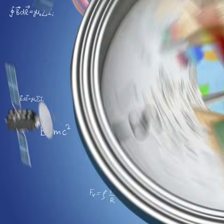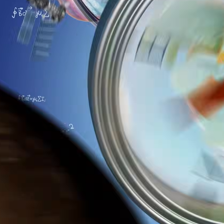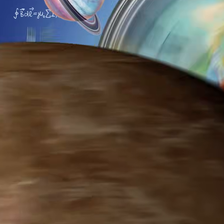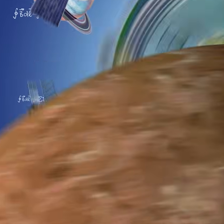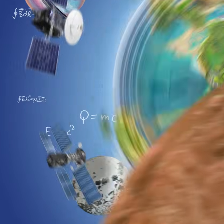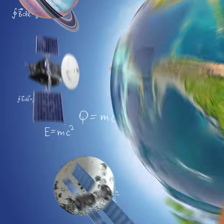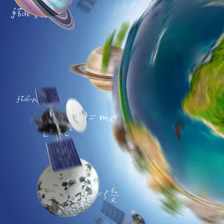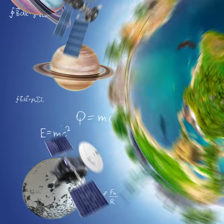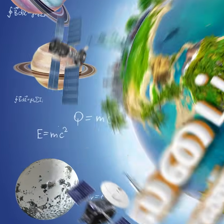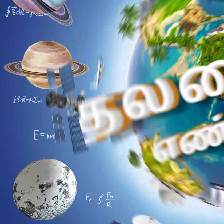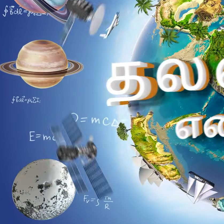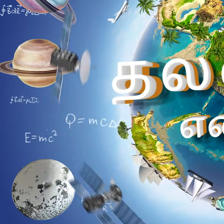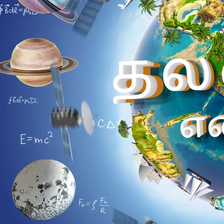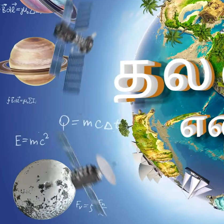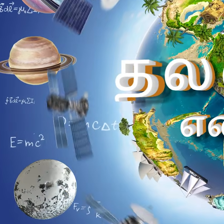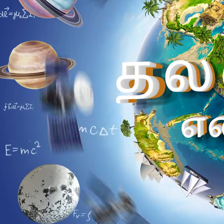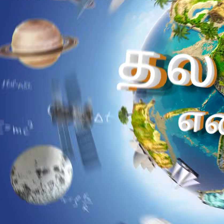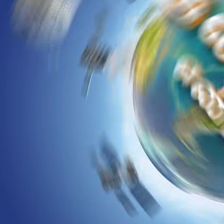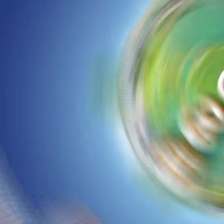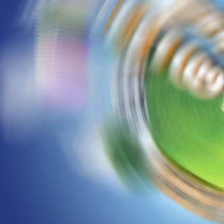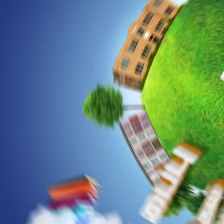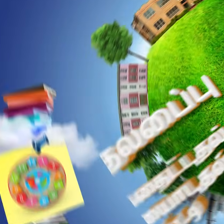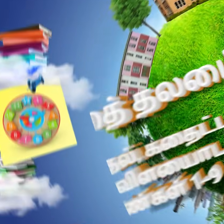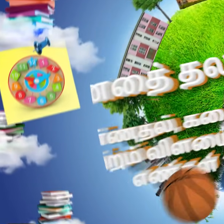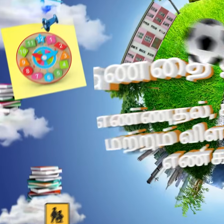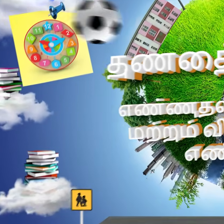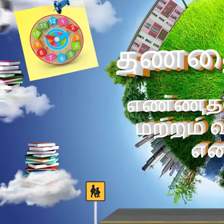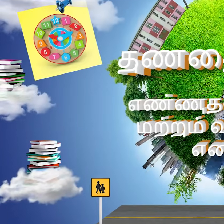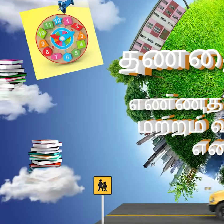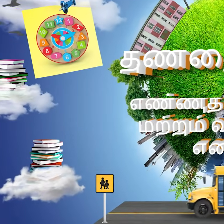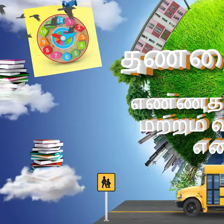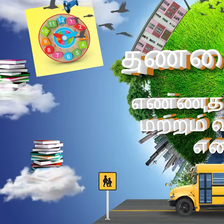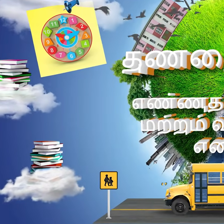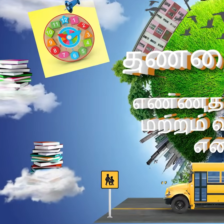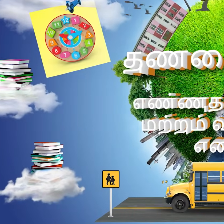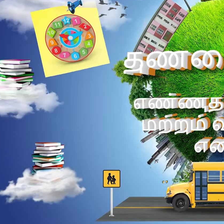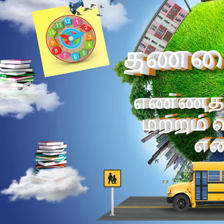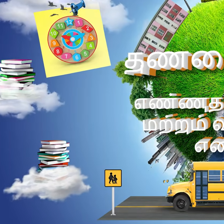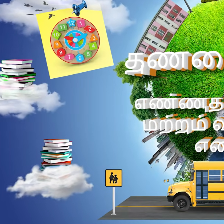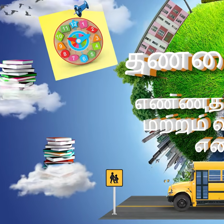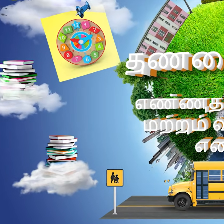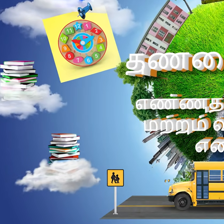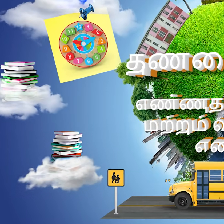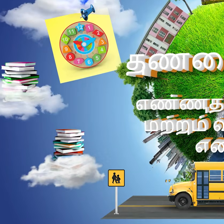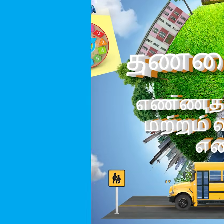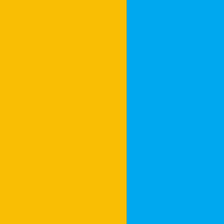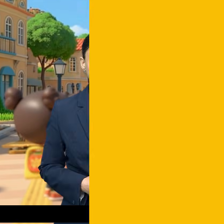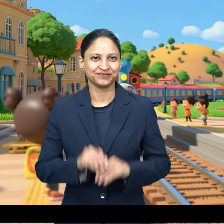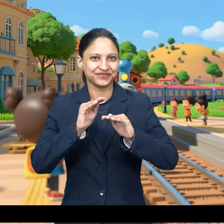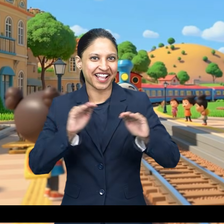பாடப்பகுதி எண்ணுதல், கைதட்டுதல் மற்றும் விளையாடுதல். எண்கள் 1 முதல் 9